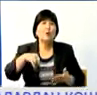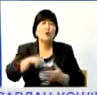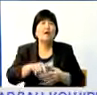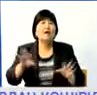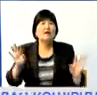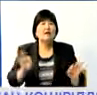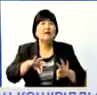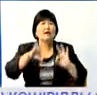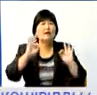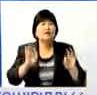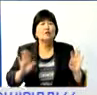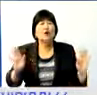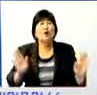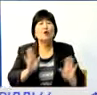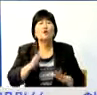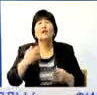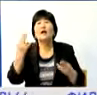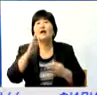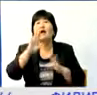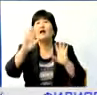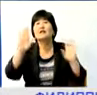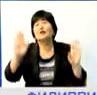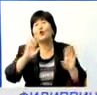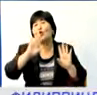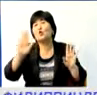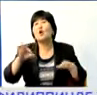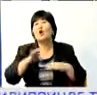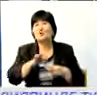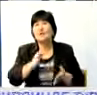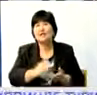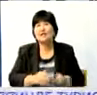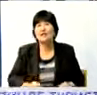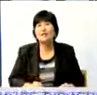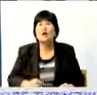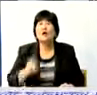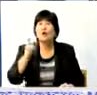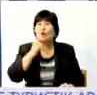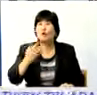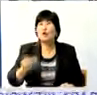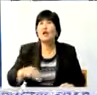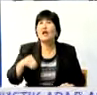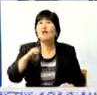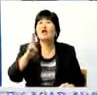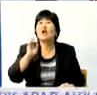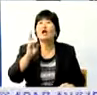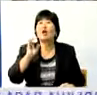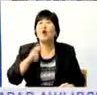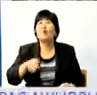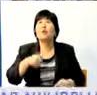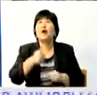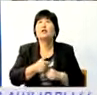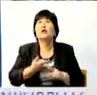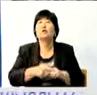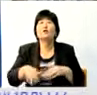Қылқалам шеберлері ең үздік картиналарына келіп көрмейін бастырды. Көз тірісінде темір нарком аталып, бар саналы өмірін